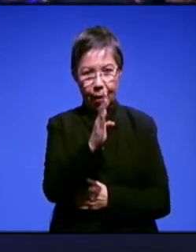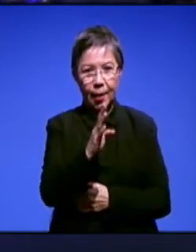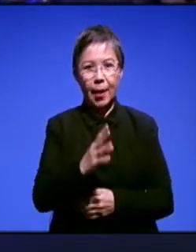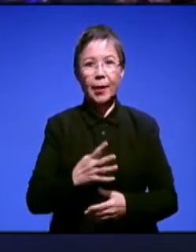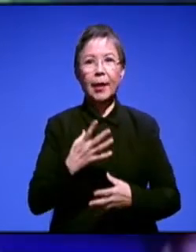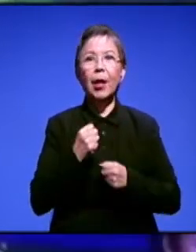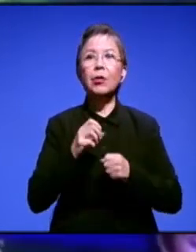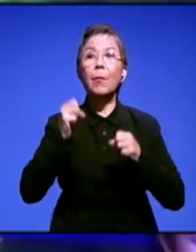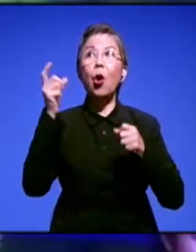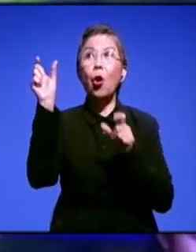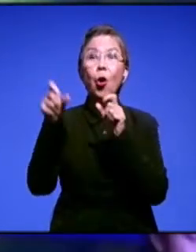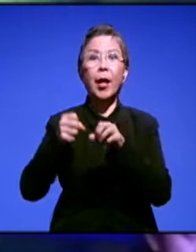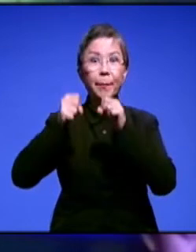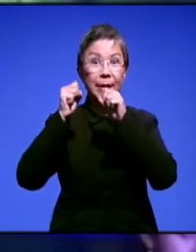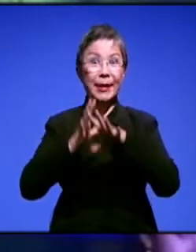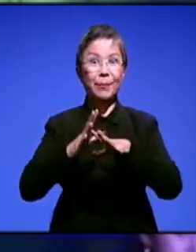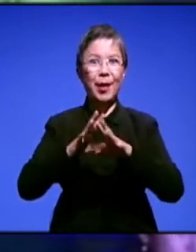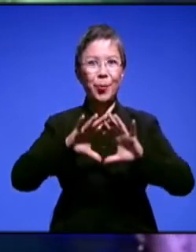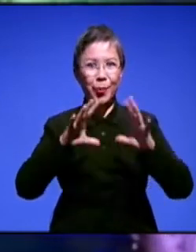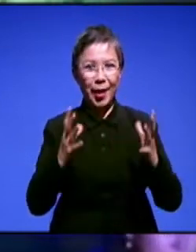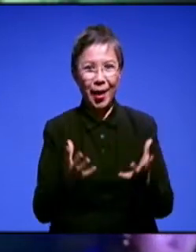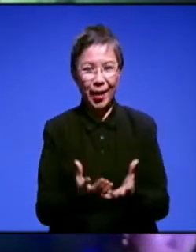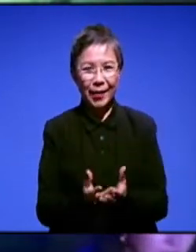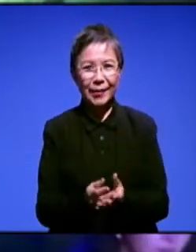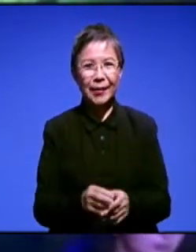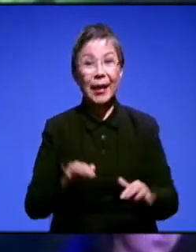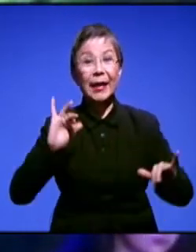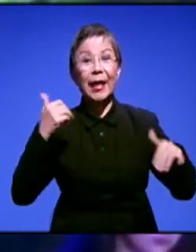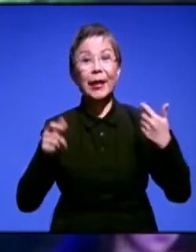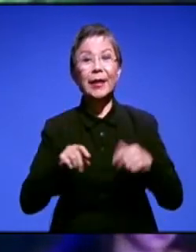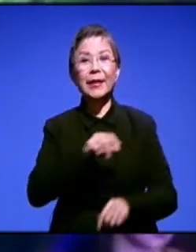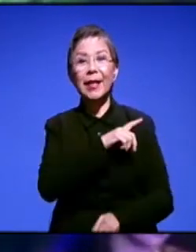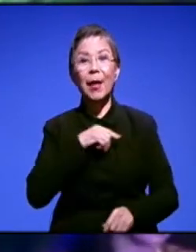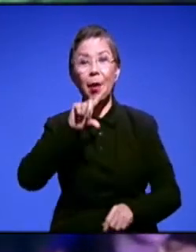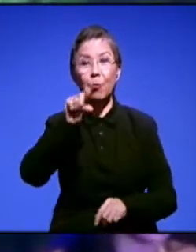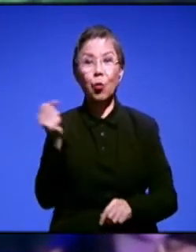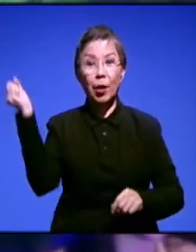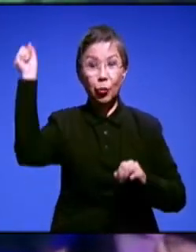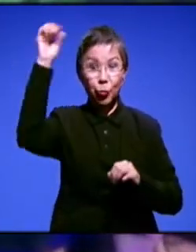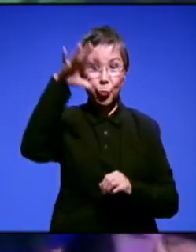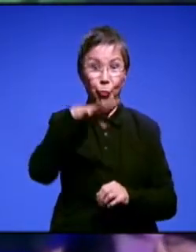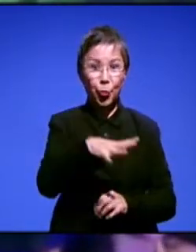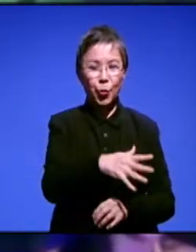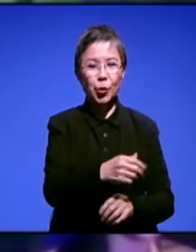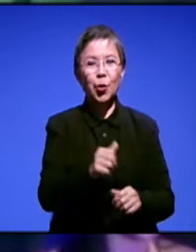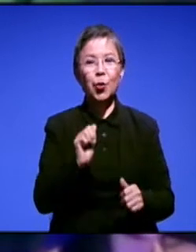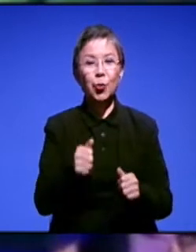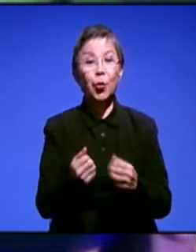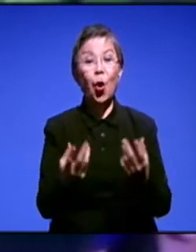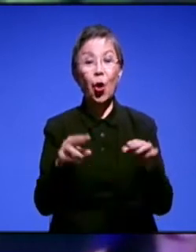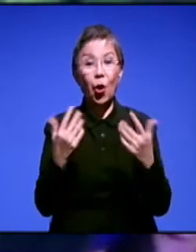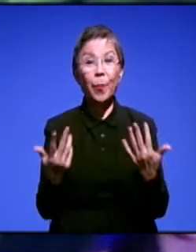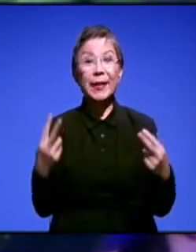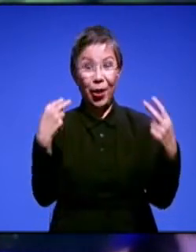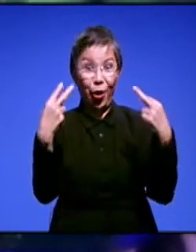dengan Sang Pencipta. Tarian ini sengaja dimunculkan pada bulan Ramadan di mana merupakan momentum yang tepat untuk manusia kembali dekat